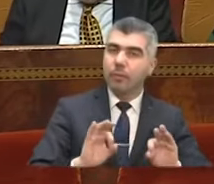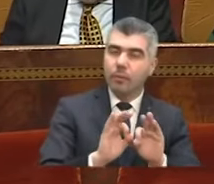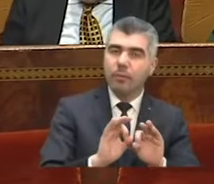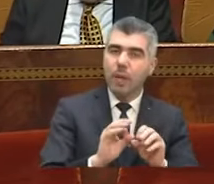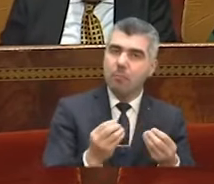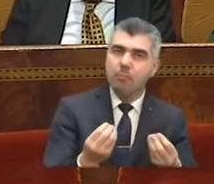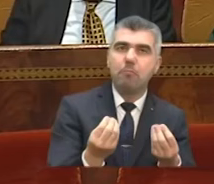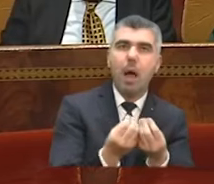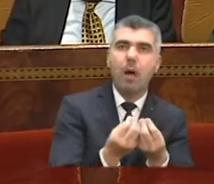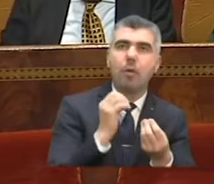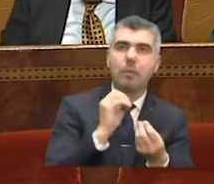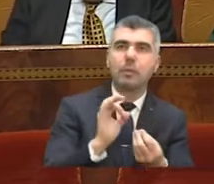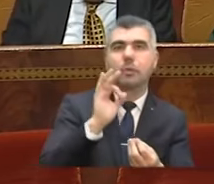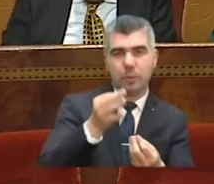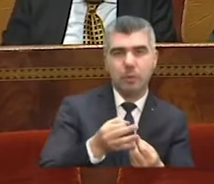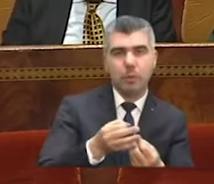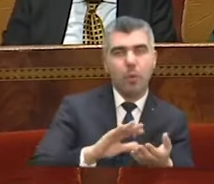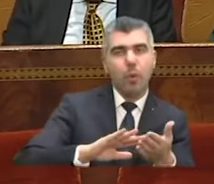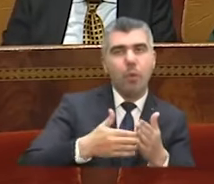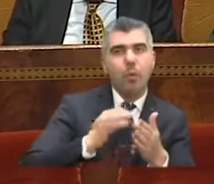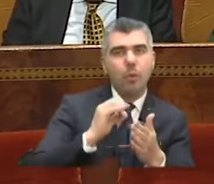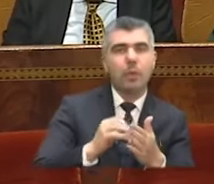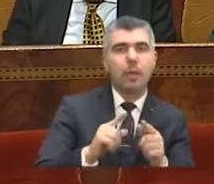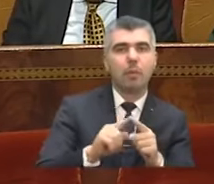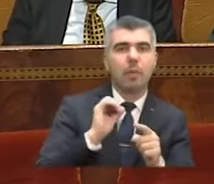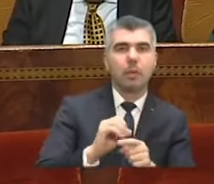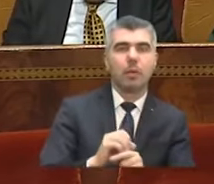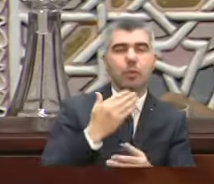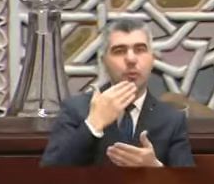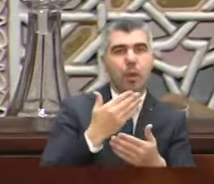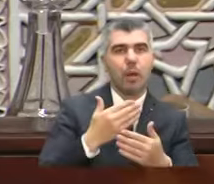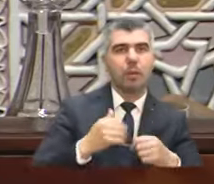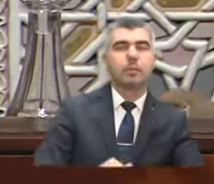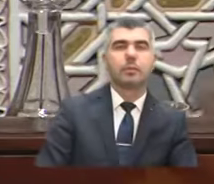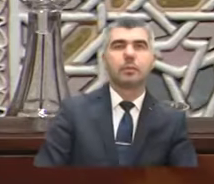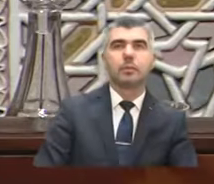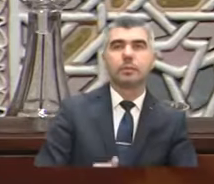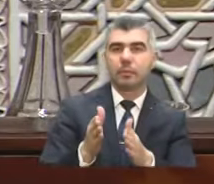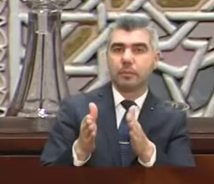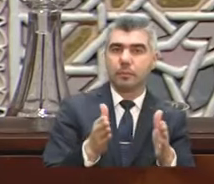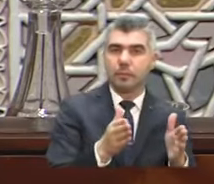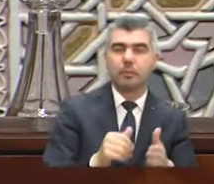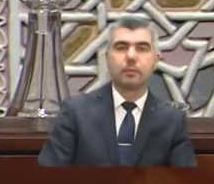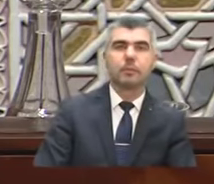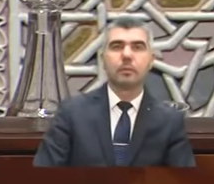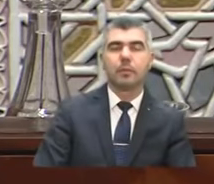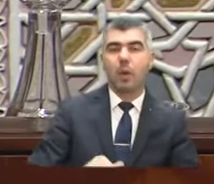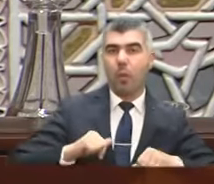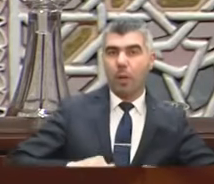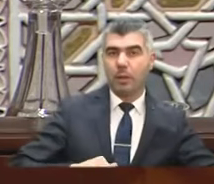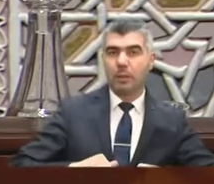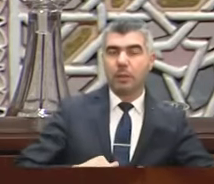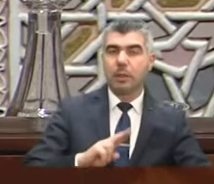وتصاحبنا وتآزرنا فيما يخص هذا المطلب. شكرا هذا. السيد النائب المحترم، تفضلوا السيد الوزير.